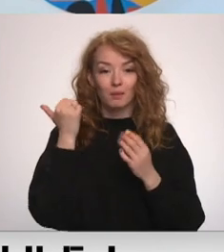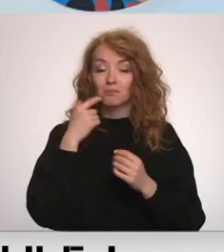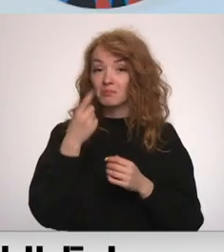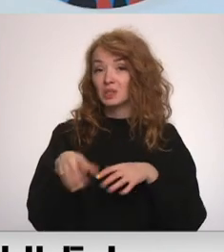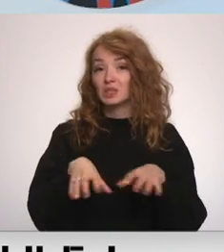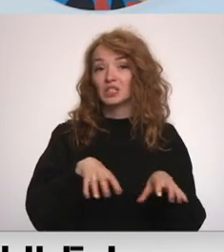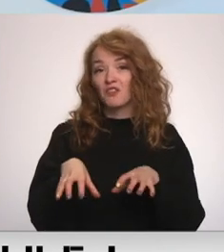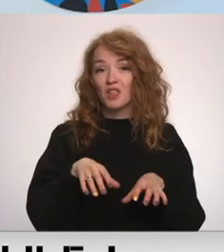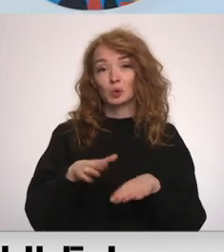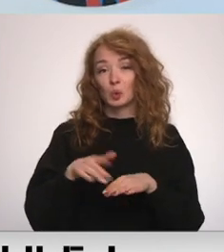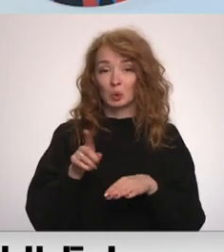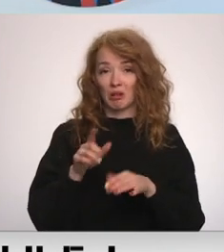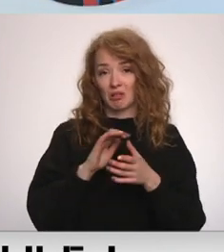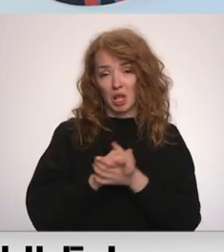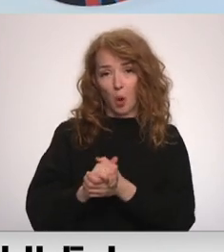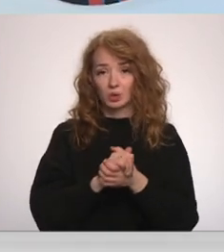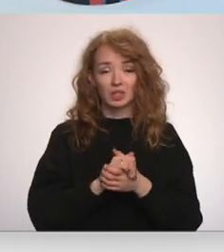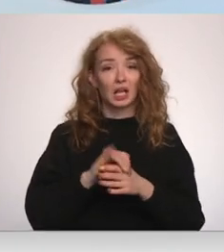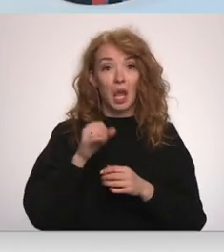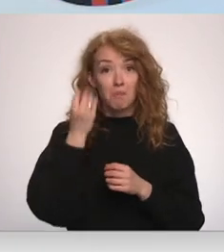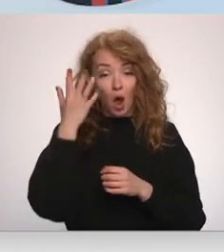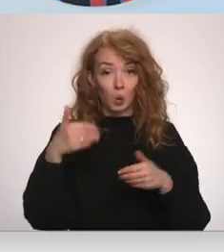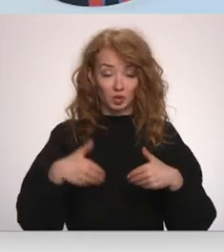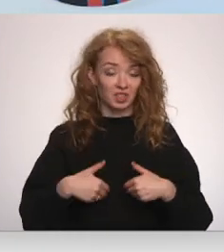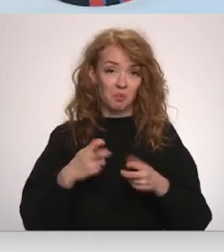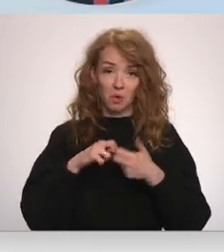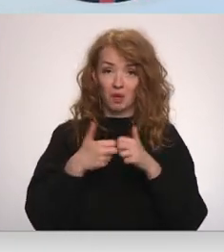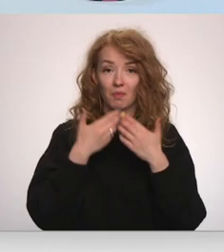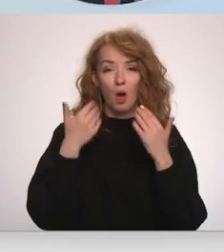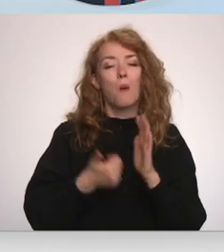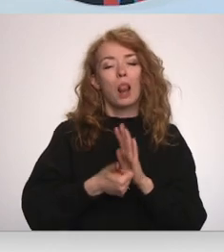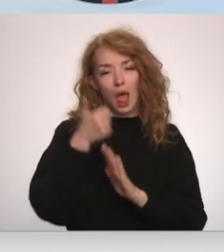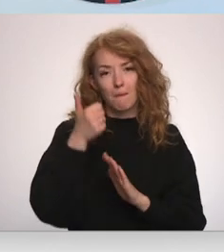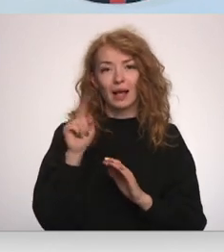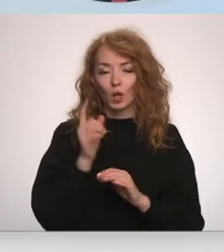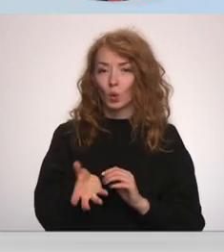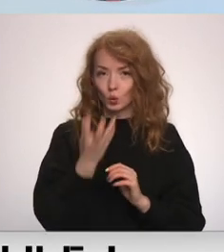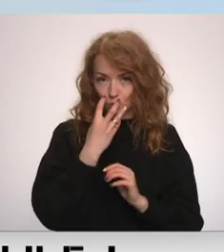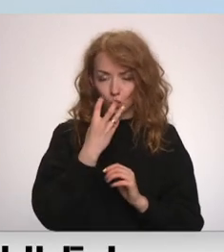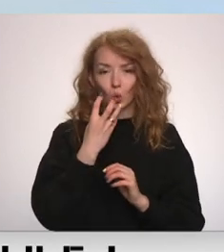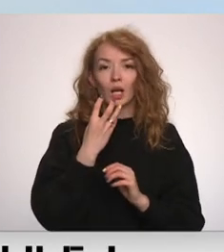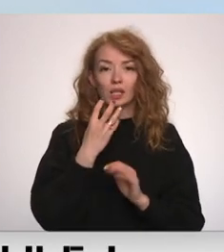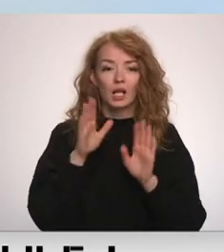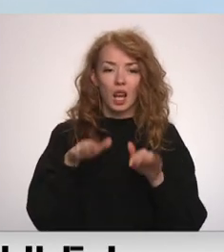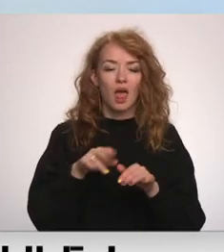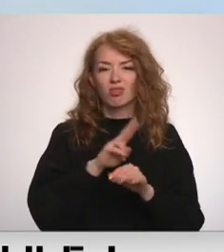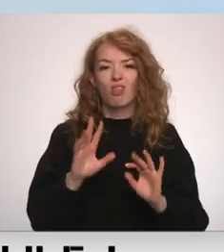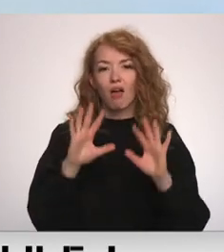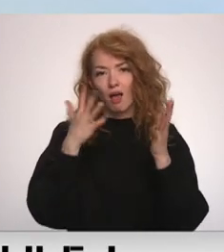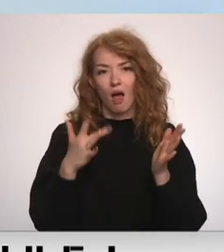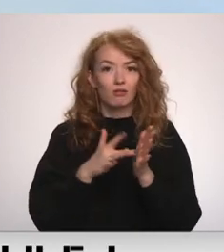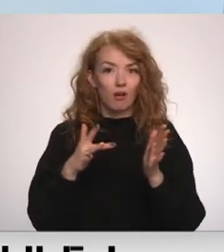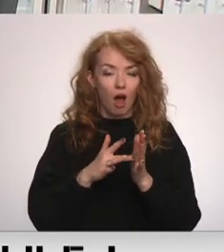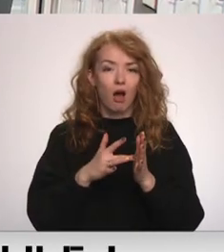draudzīgi dzīvnieki, jā, māk uzvesties, problēmas nav. Galvenais, protams, vēlamākais būtu, ja, lai ir uzpurņas sunim, lai nu, negadās kāds variants,